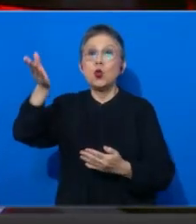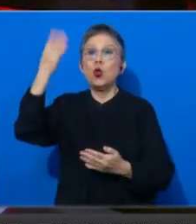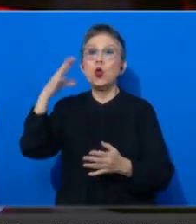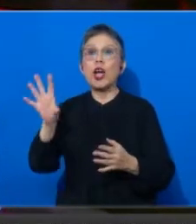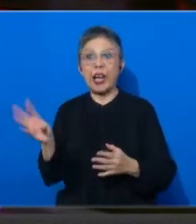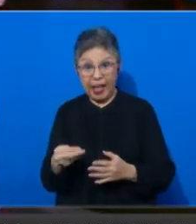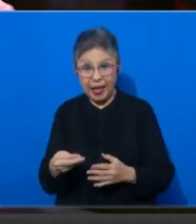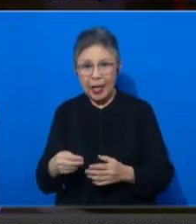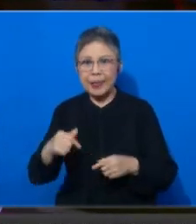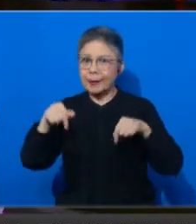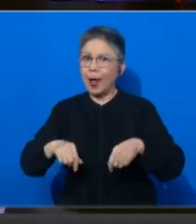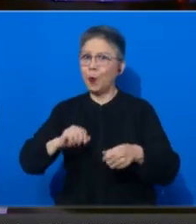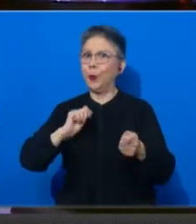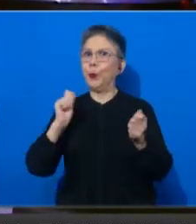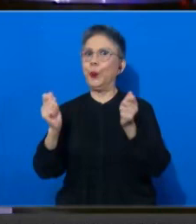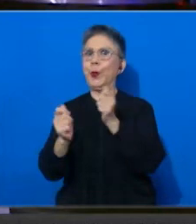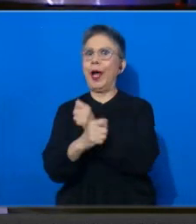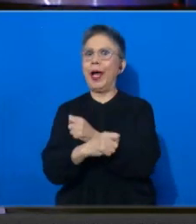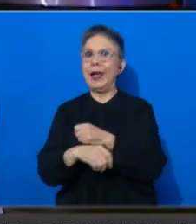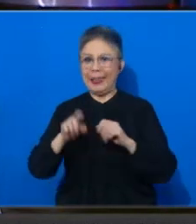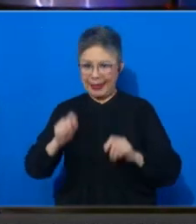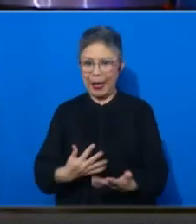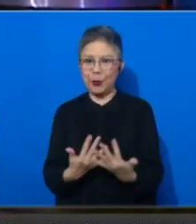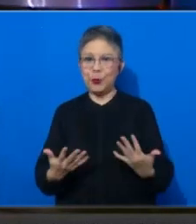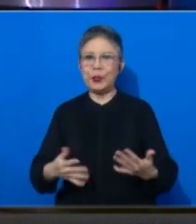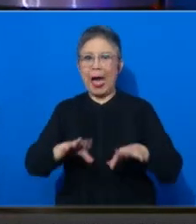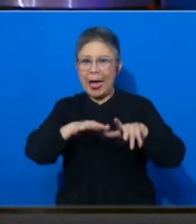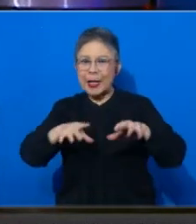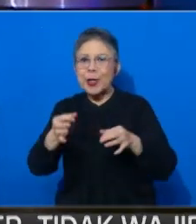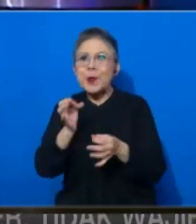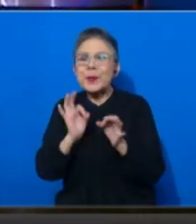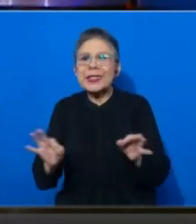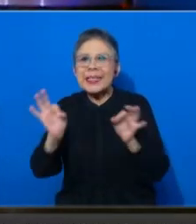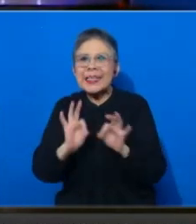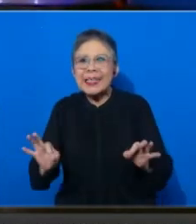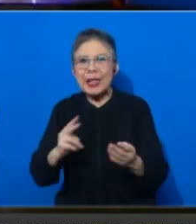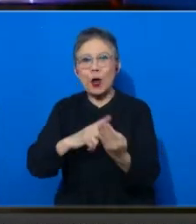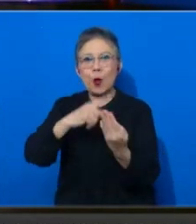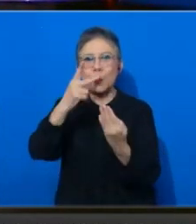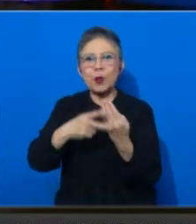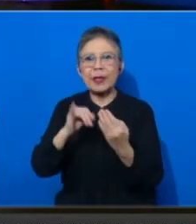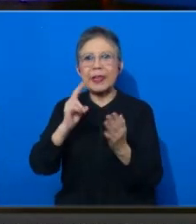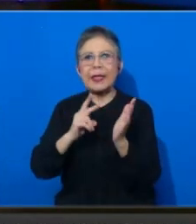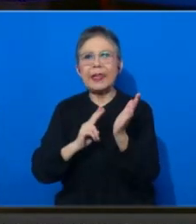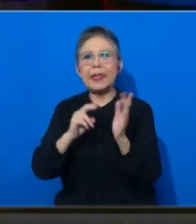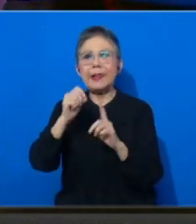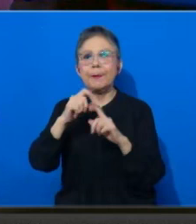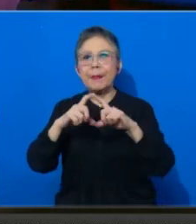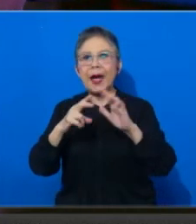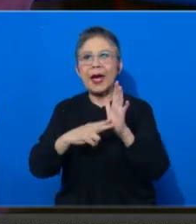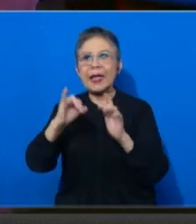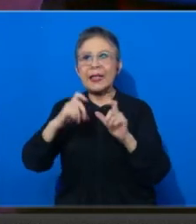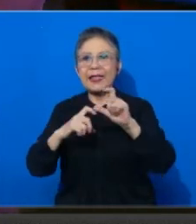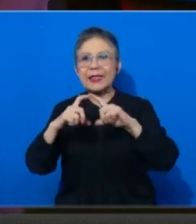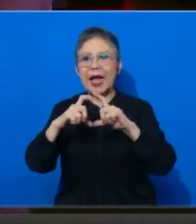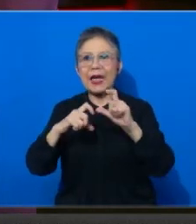kini sudah berubah. Warga kini sudah mendapatkan air bersih di masing-masing rumah melalui program pipanisasi yang dijalankan pemerintah Desa